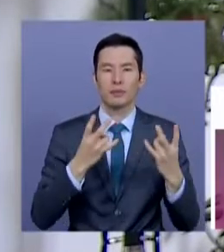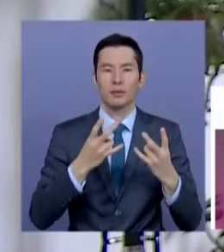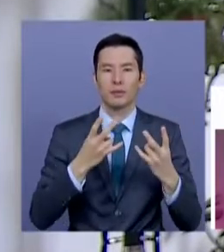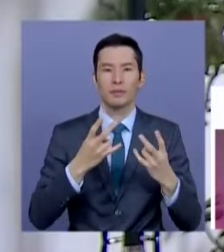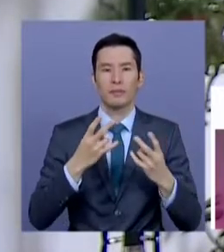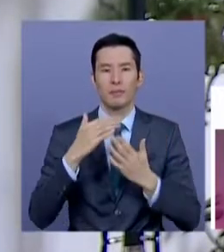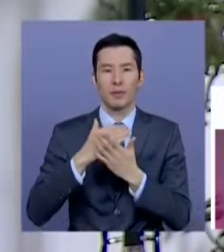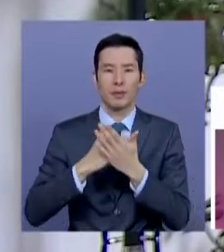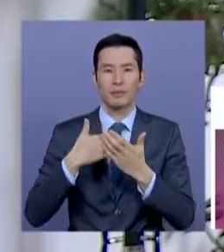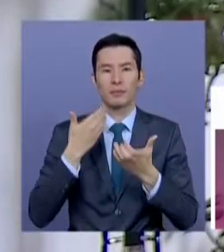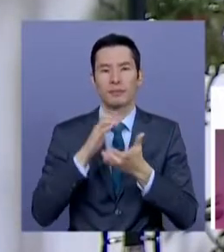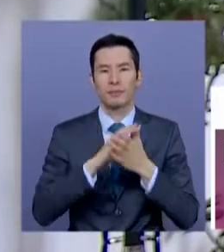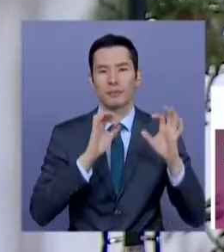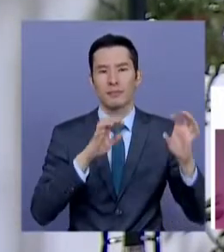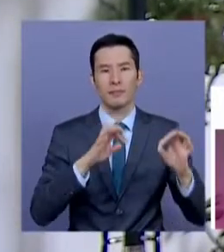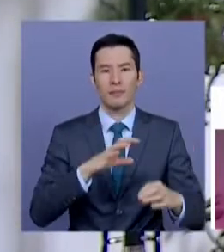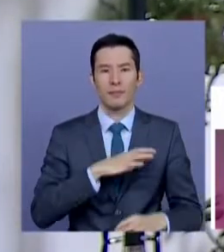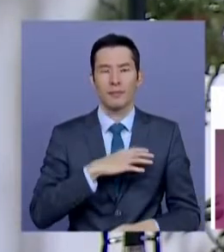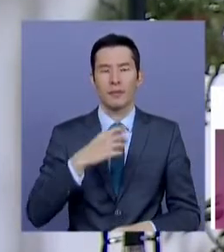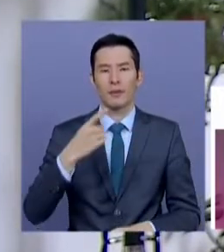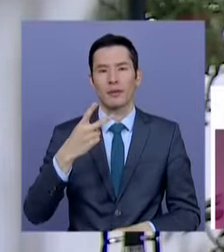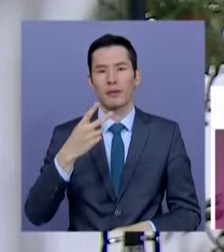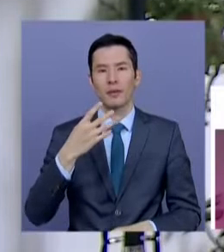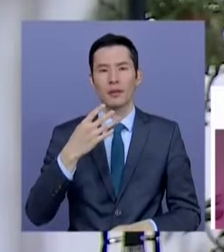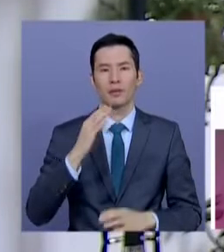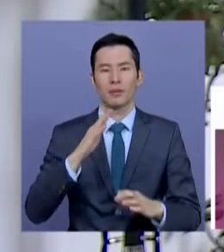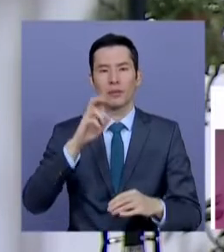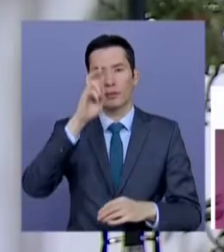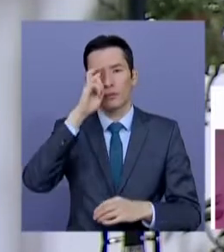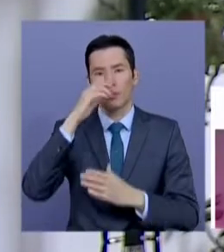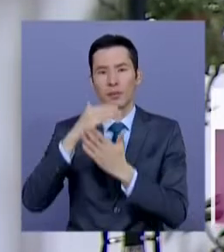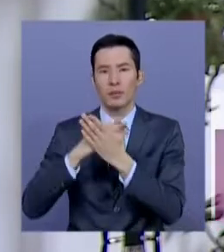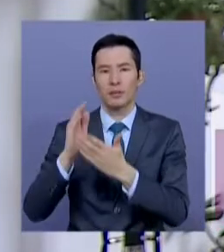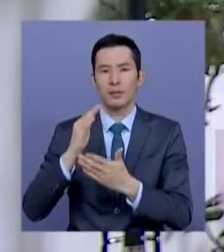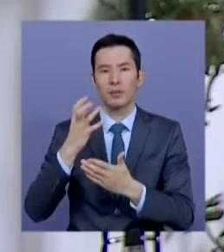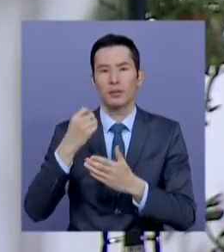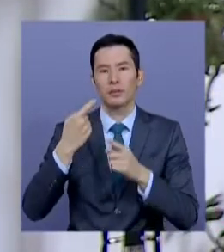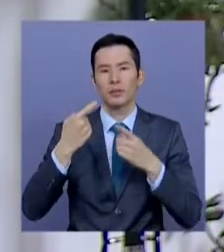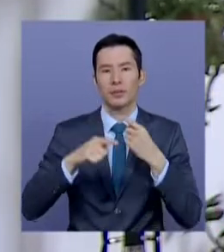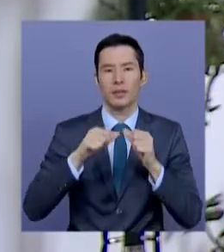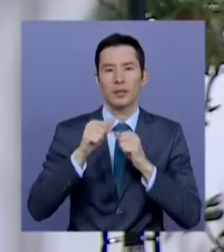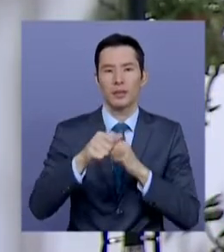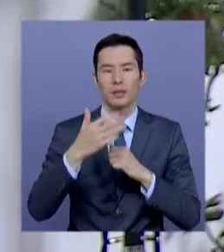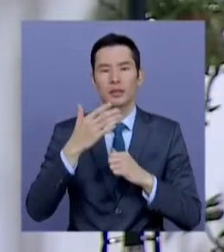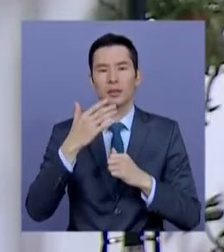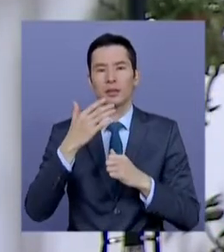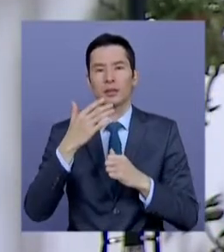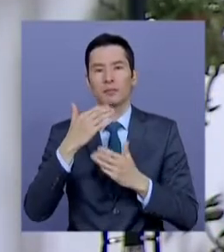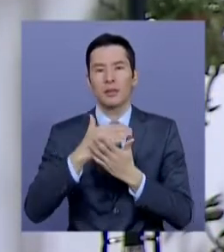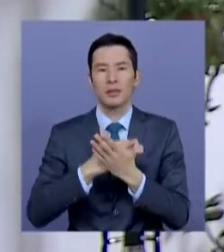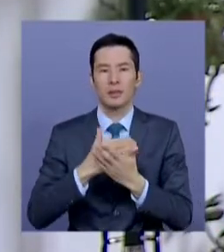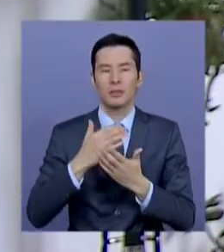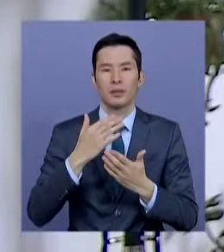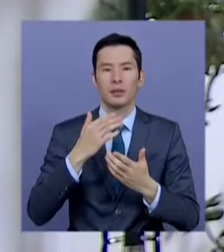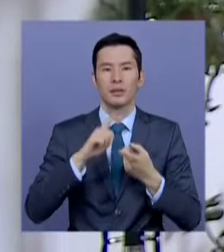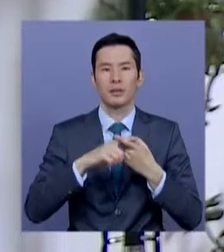қолдау үшін бірнеше осы тек қана мына мемлекеттік бағдарлама емес, бұдан да басқа біздің қазіргі мына